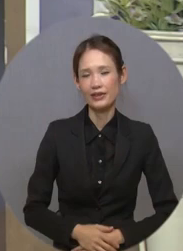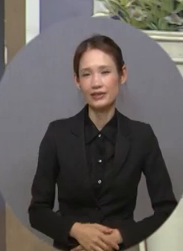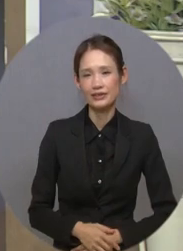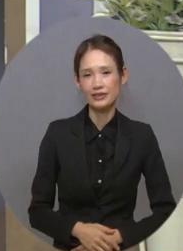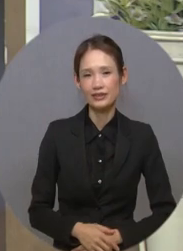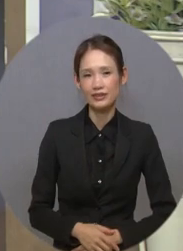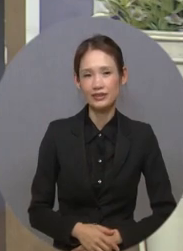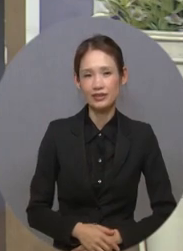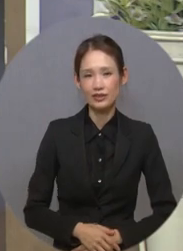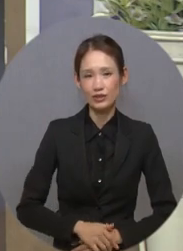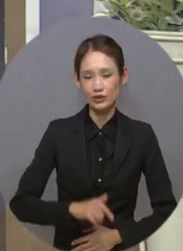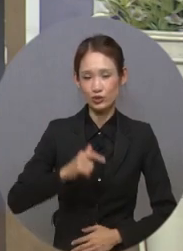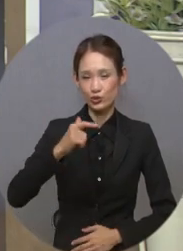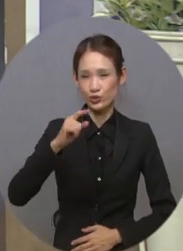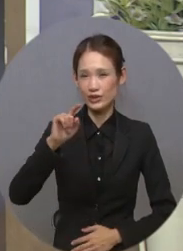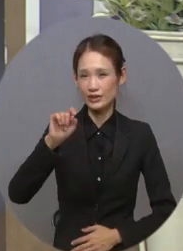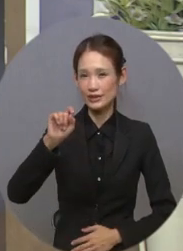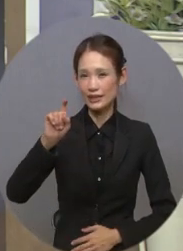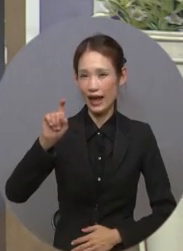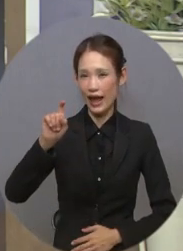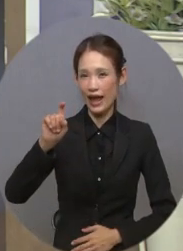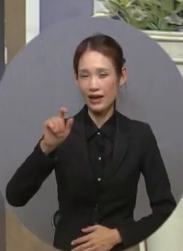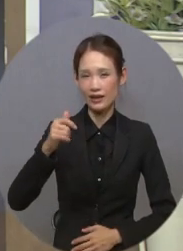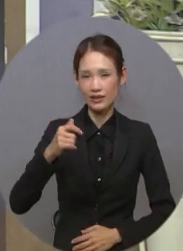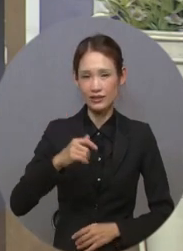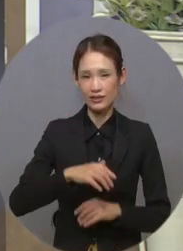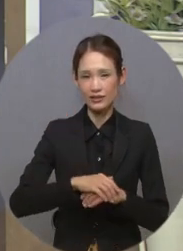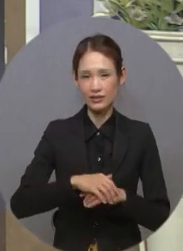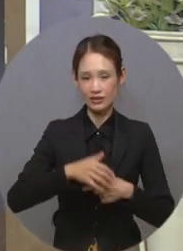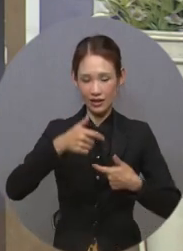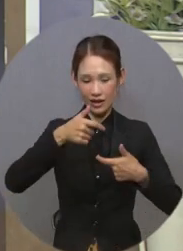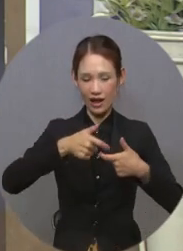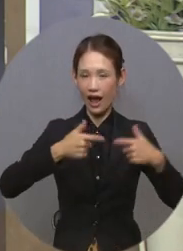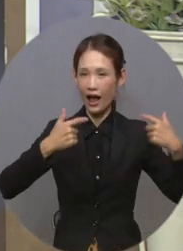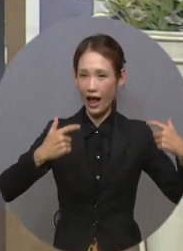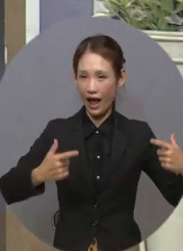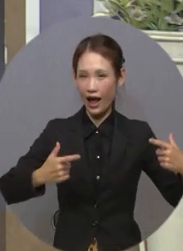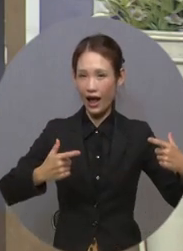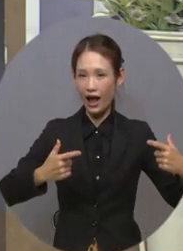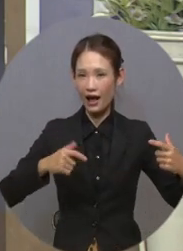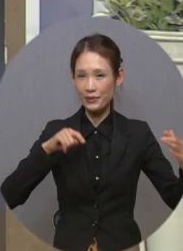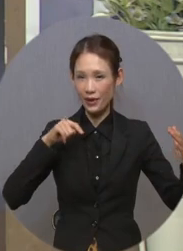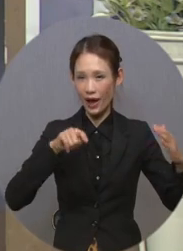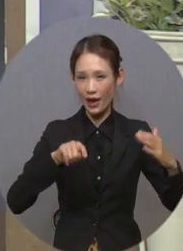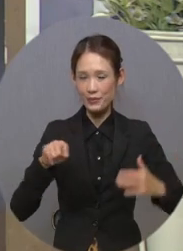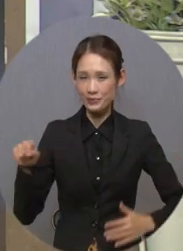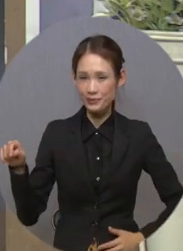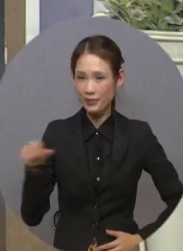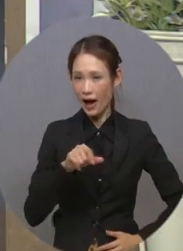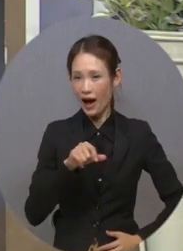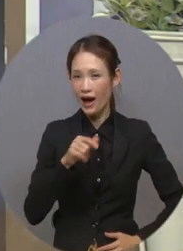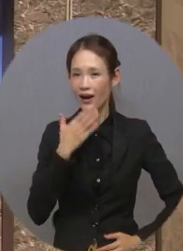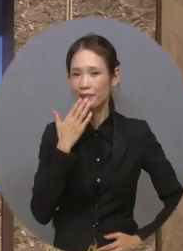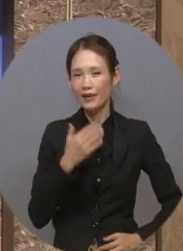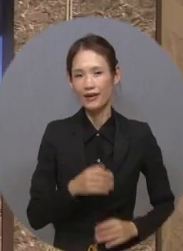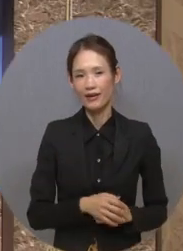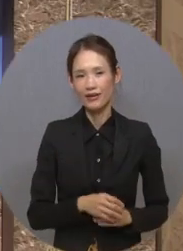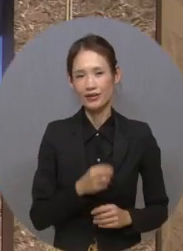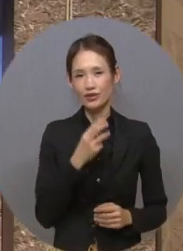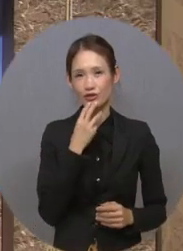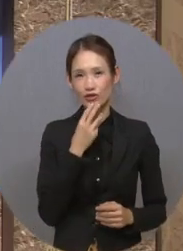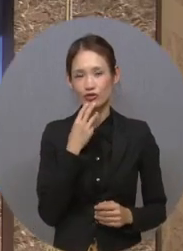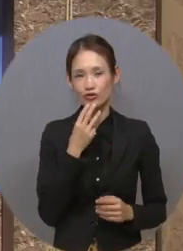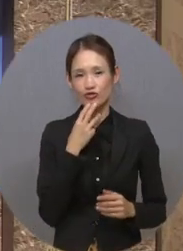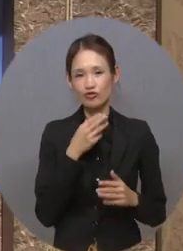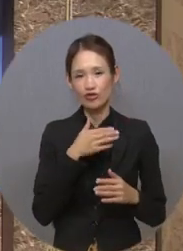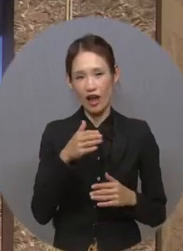와 GTX가 개통이 된다면 정말 네. 강남권에 든다고 할 수 있을 정도로 가까워지네요. 예, 그렇죠. 네. 서울에서도 서울